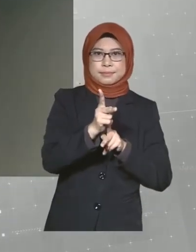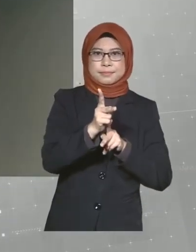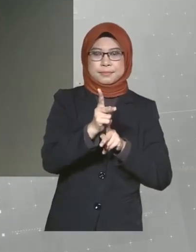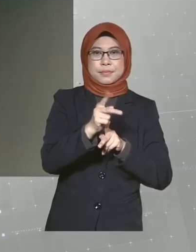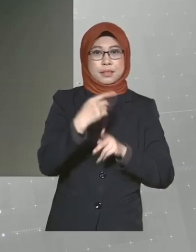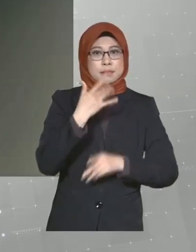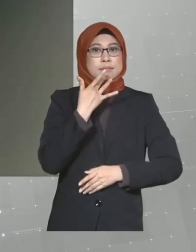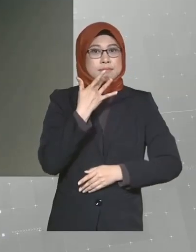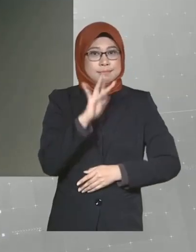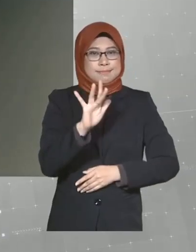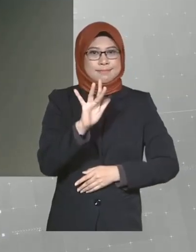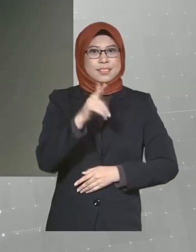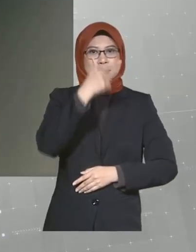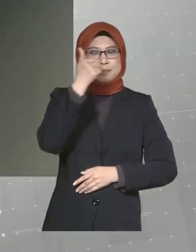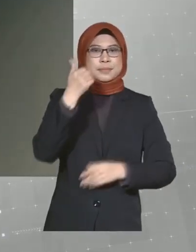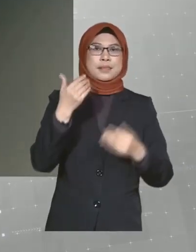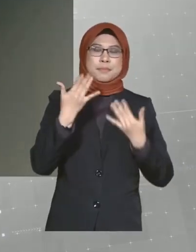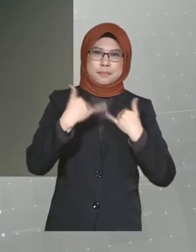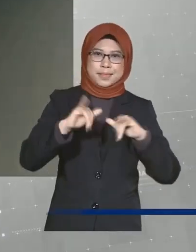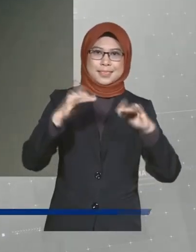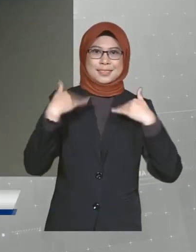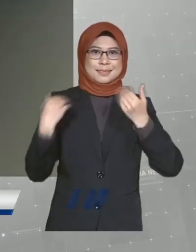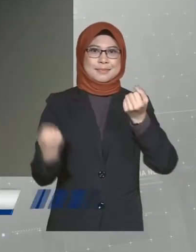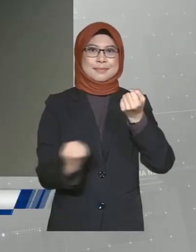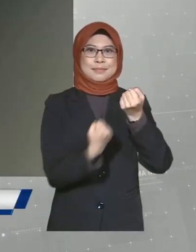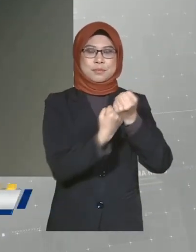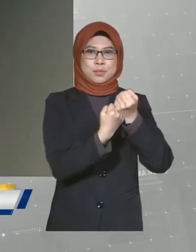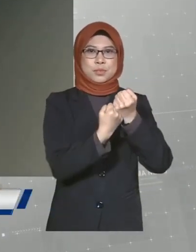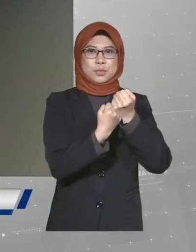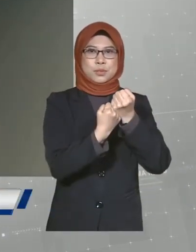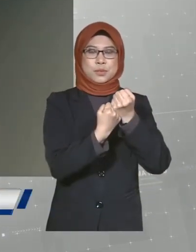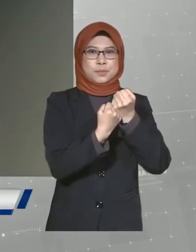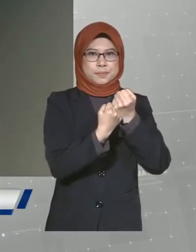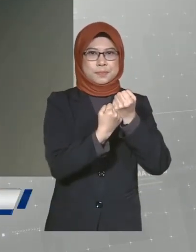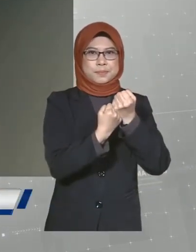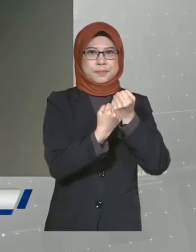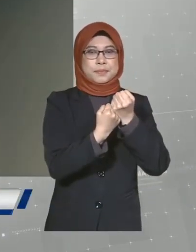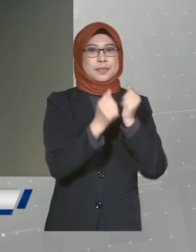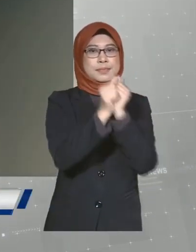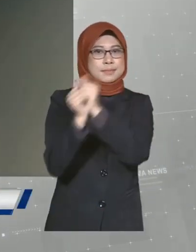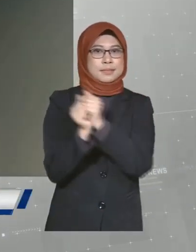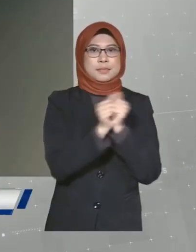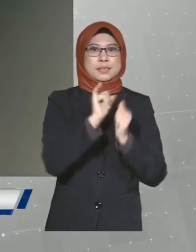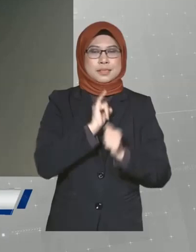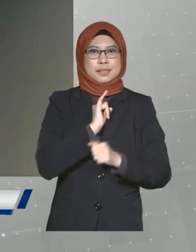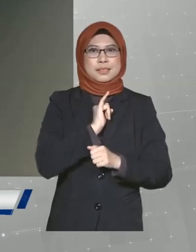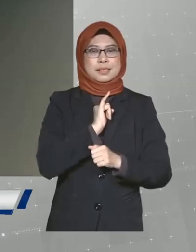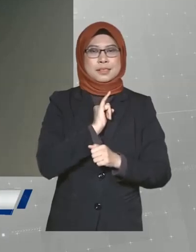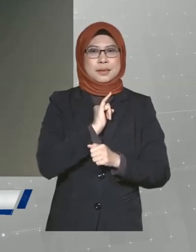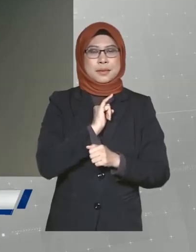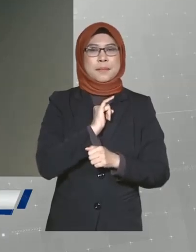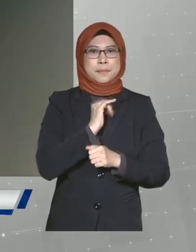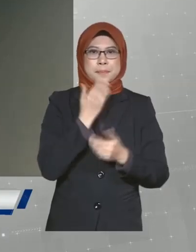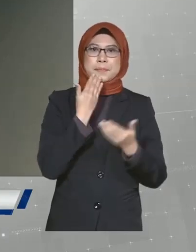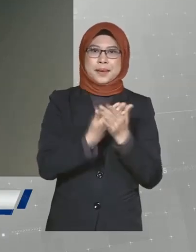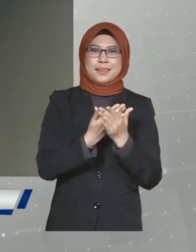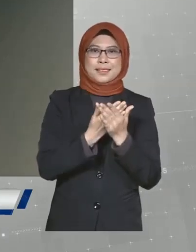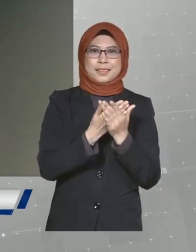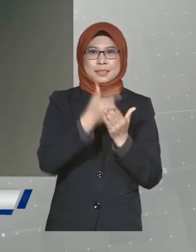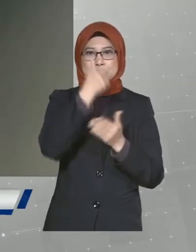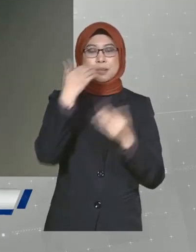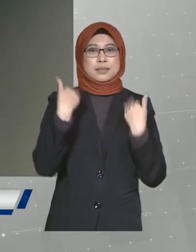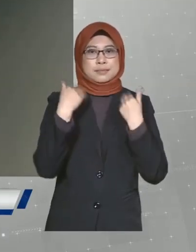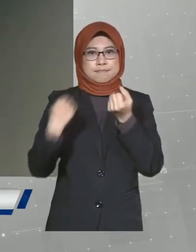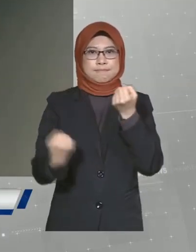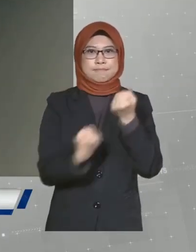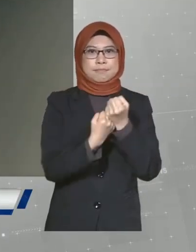I'm lucky enough, like I said, I masih ada sponsor yang will stand by me. So it's good to have their support. And so I